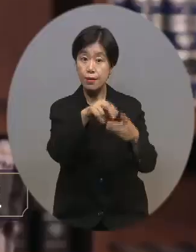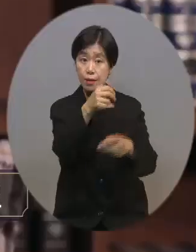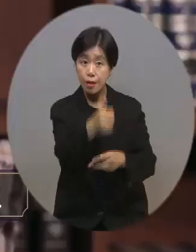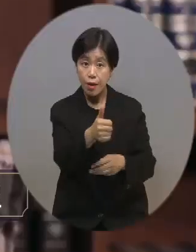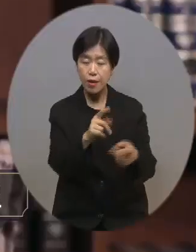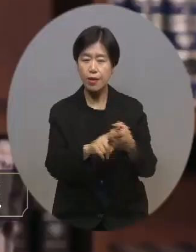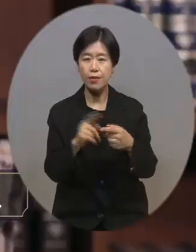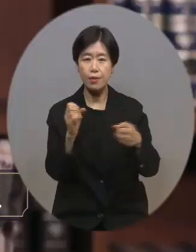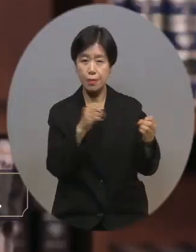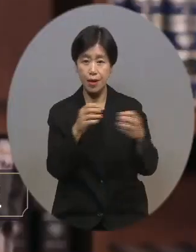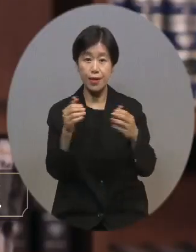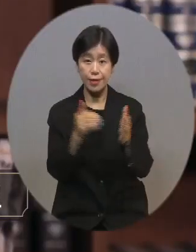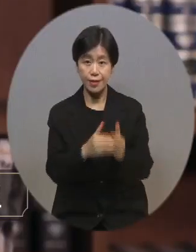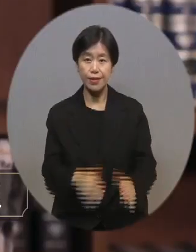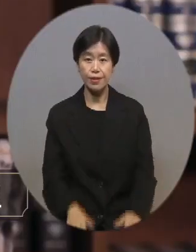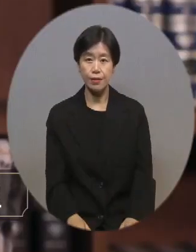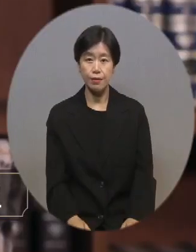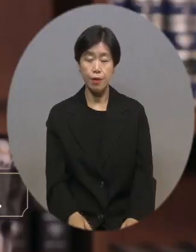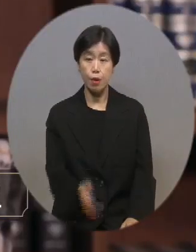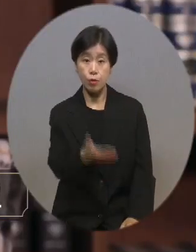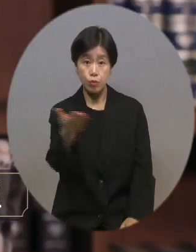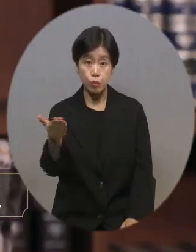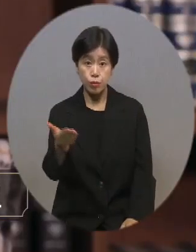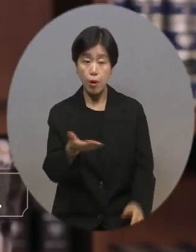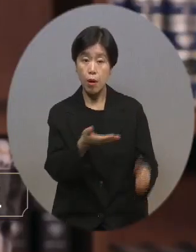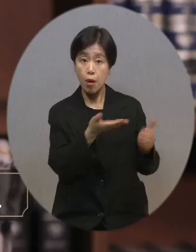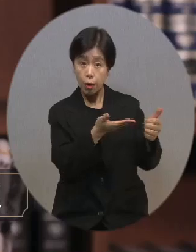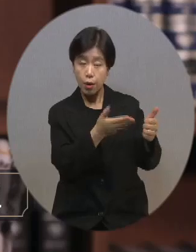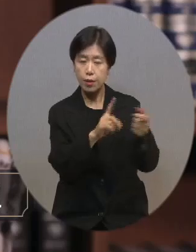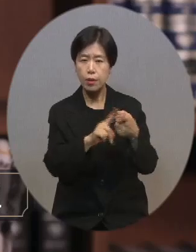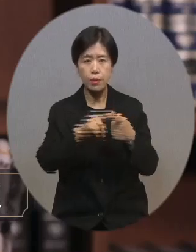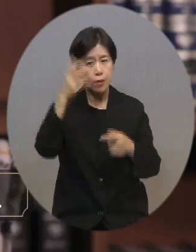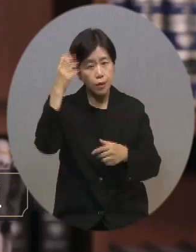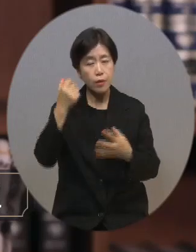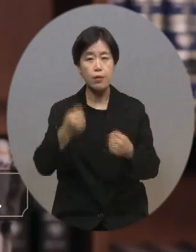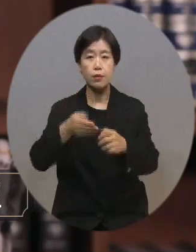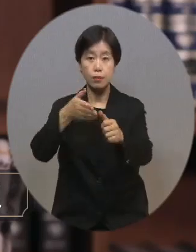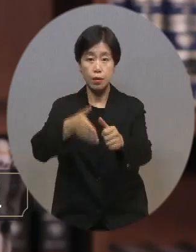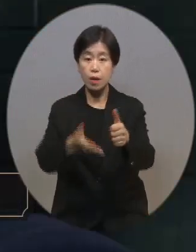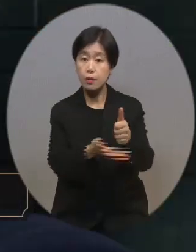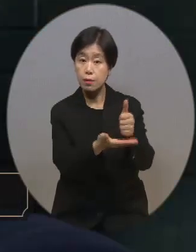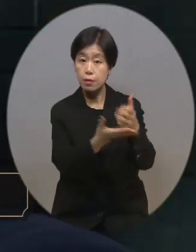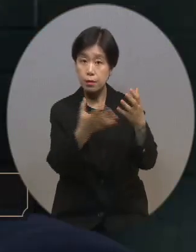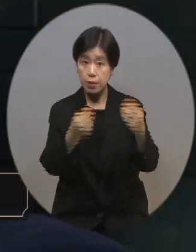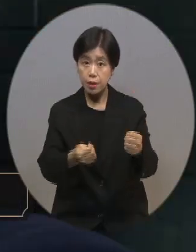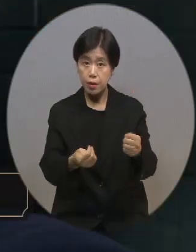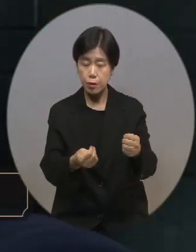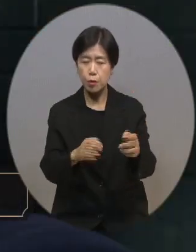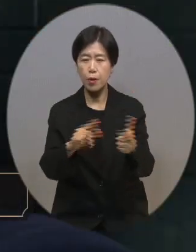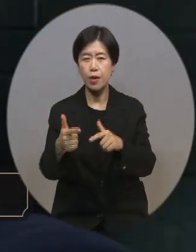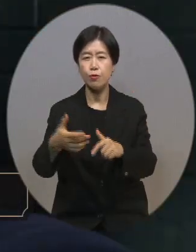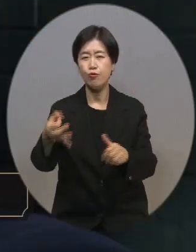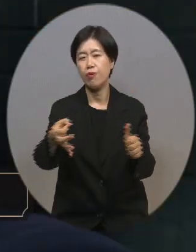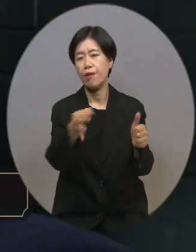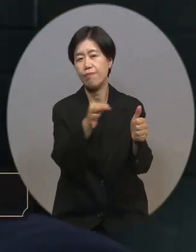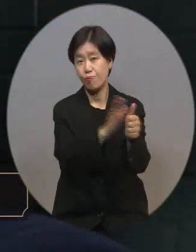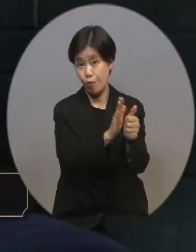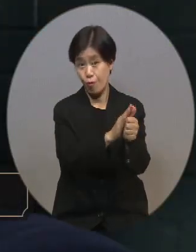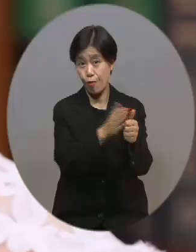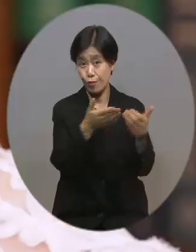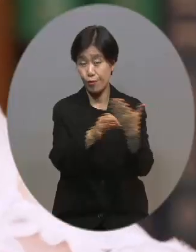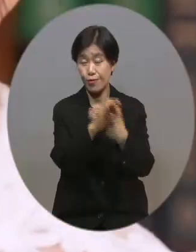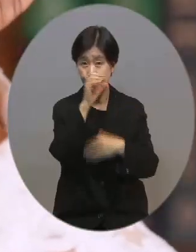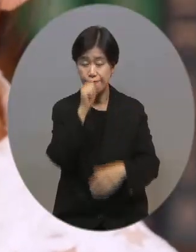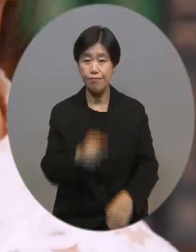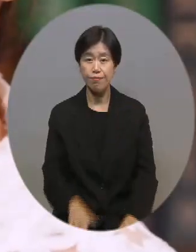나눠봤습니다. 북한인권정보센터 우리 구독자님들도 많이 기억해 주시고 많이 응원해 주시고 또 후원까지 해주시면 참 좋겠다라는 생각을